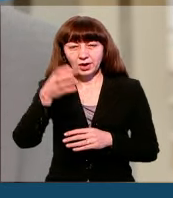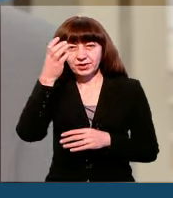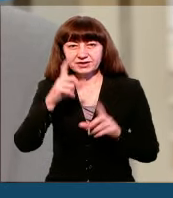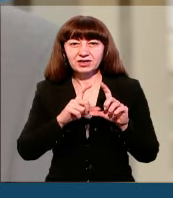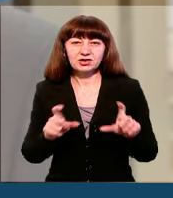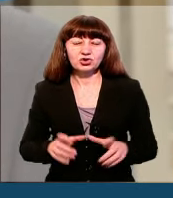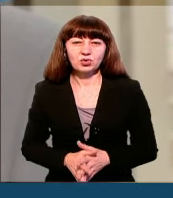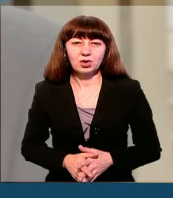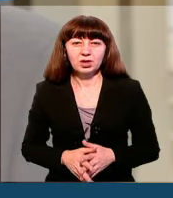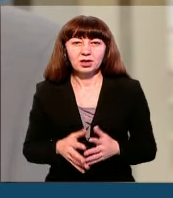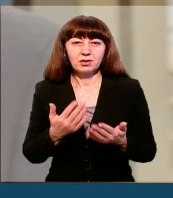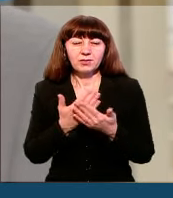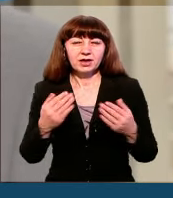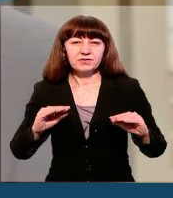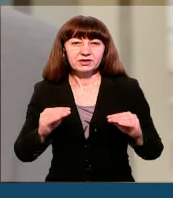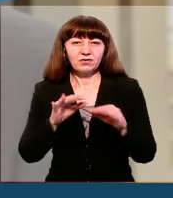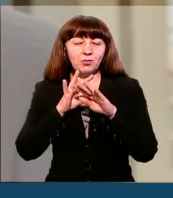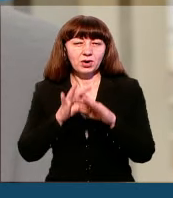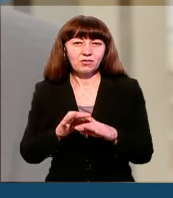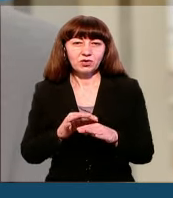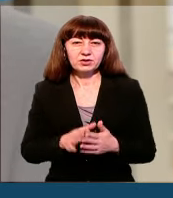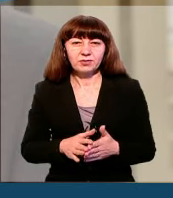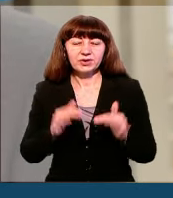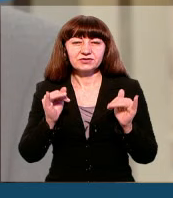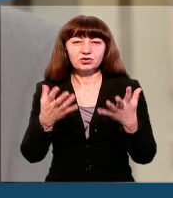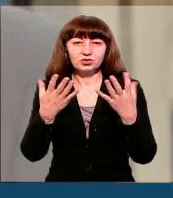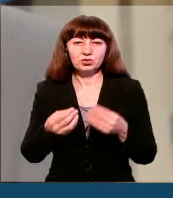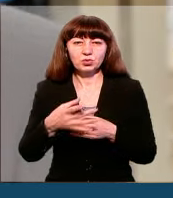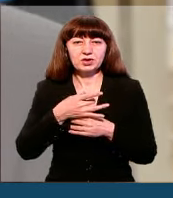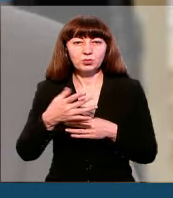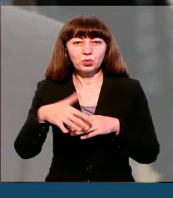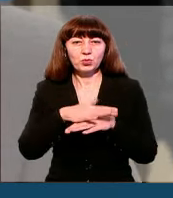общеобразовательные школы. Мы этот фестиваль проводим в рамках Дня Республики.